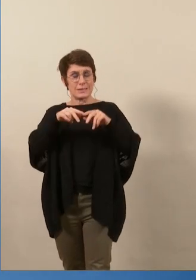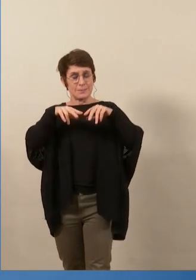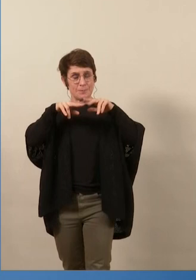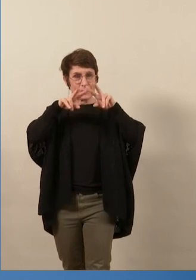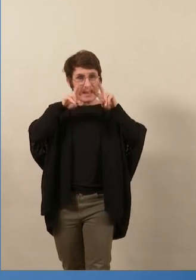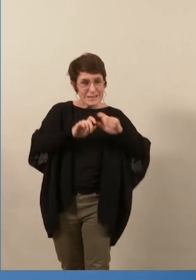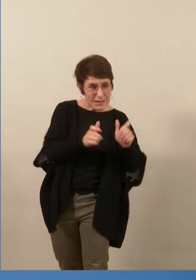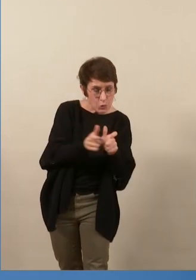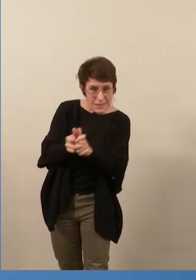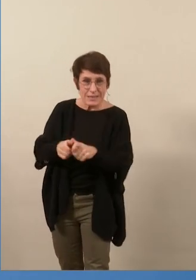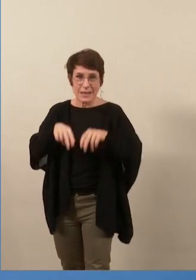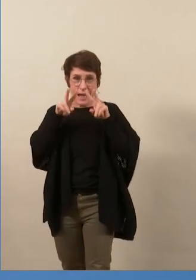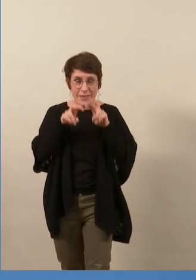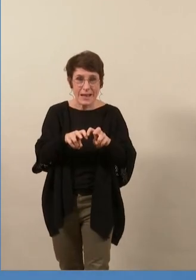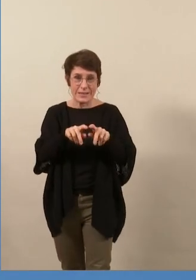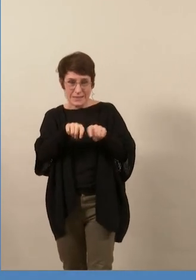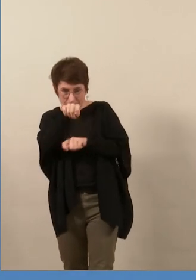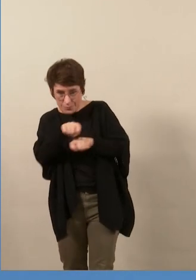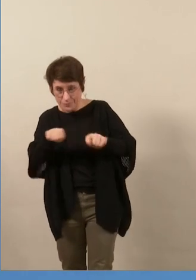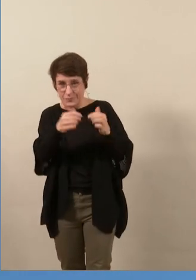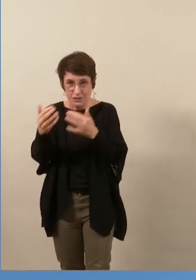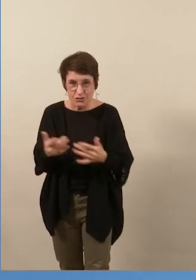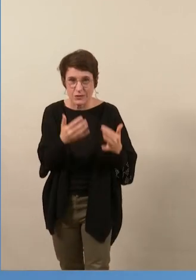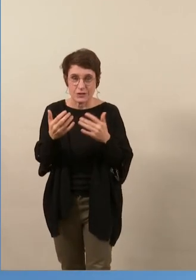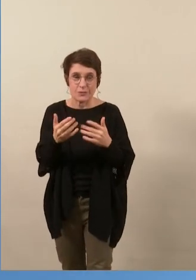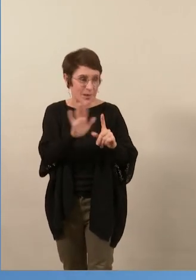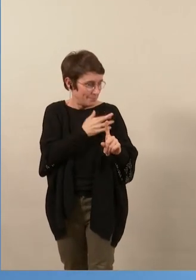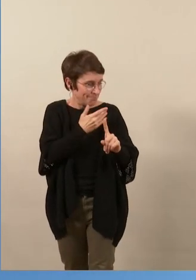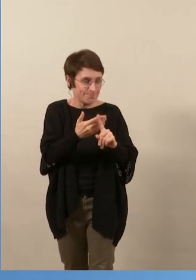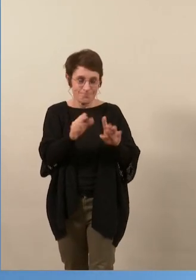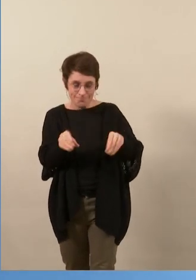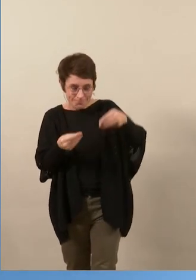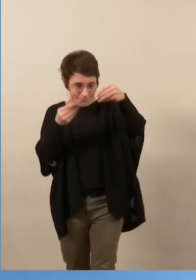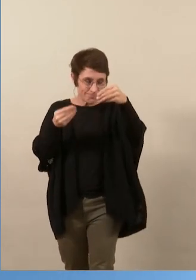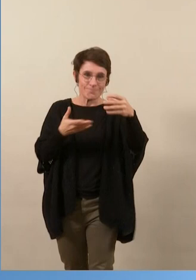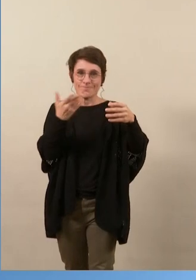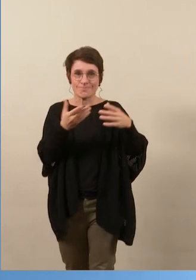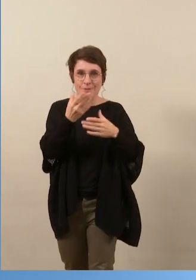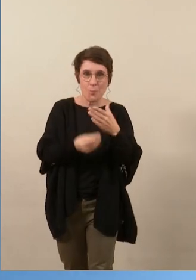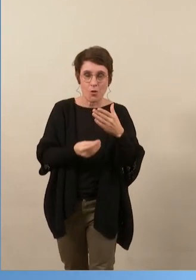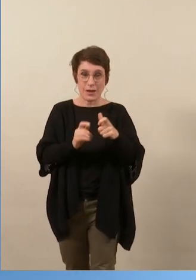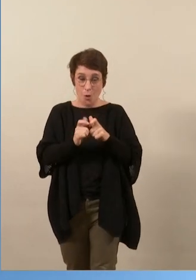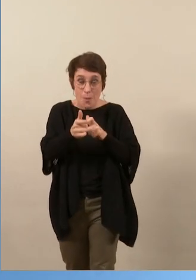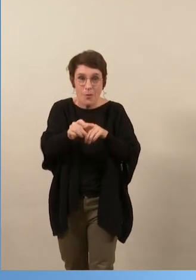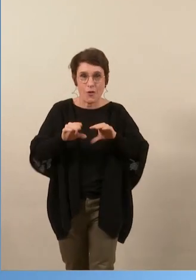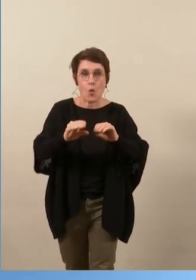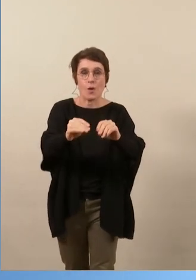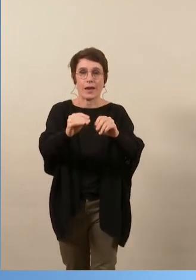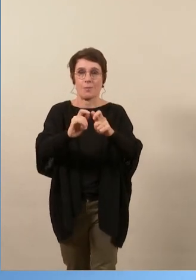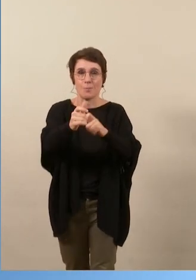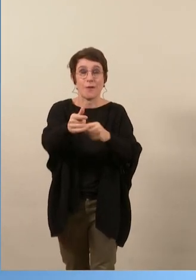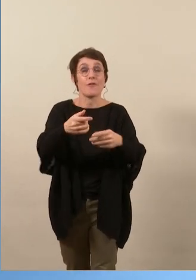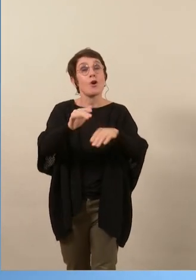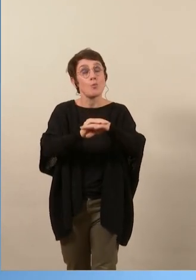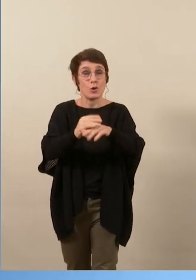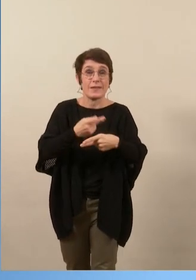d'études d'observation or on ne sait pas réellement quelles en ont été les conclusions et surtout les débouchés concrets en terme de politique publique car